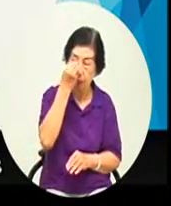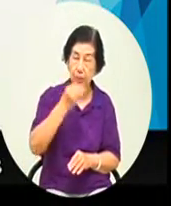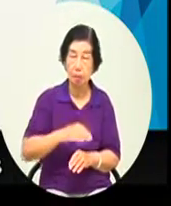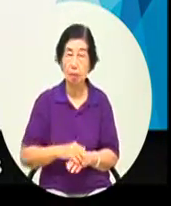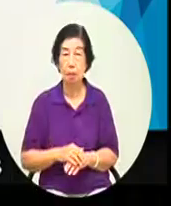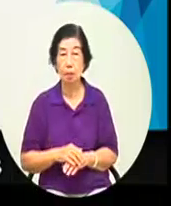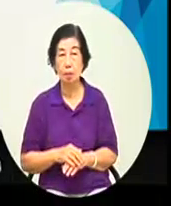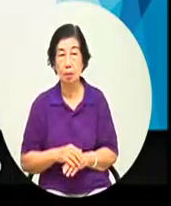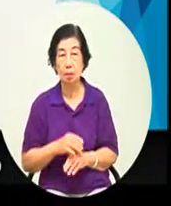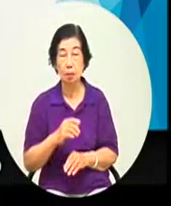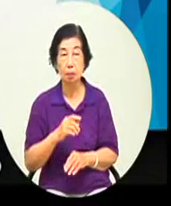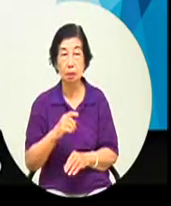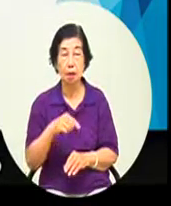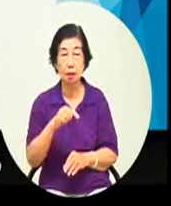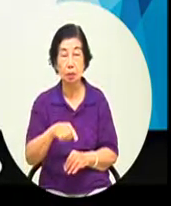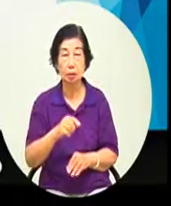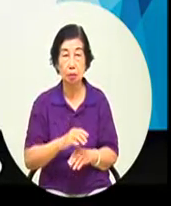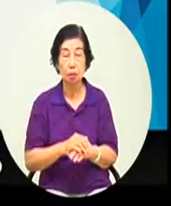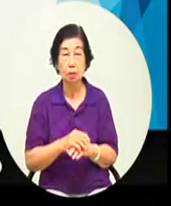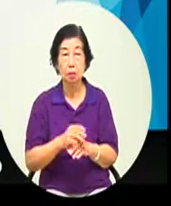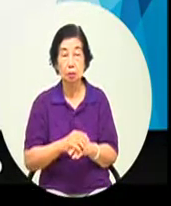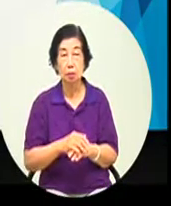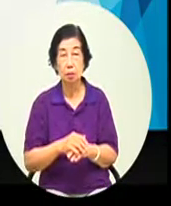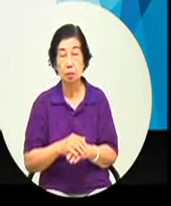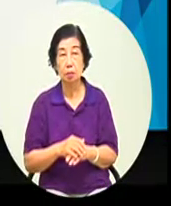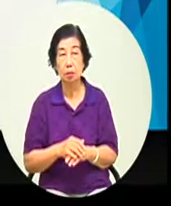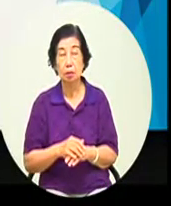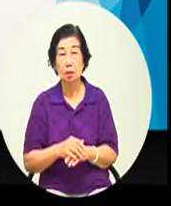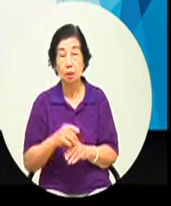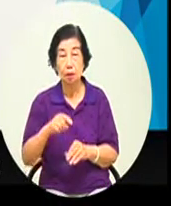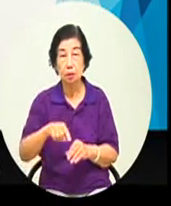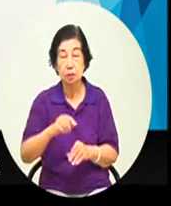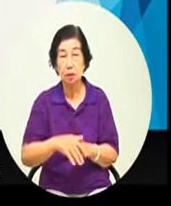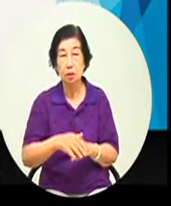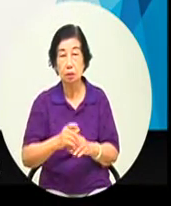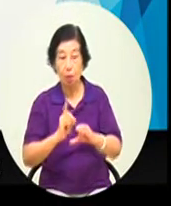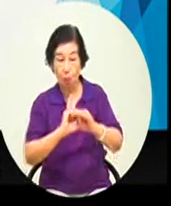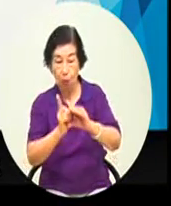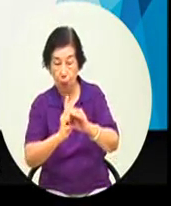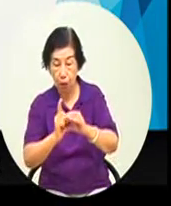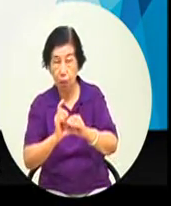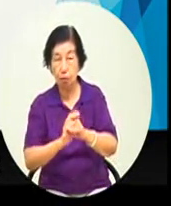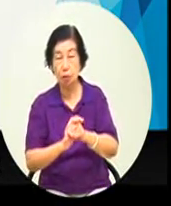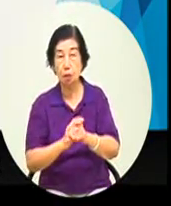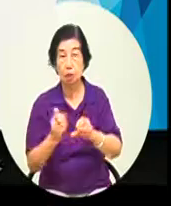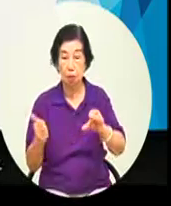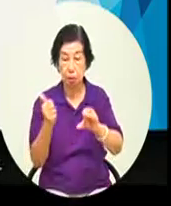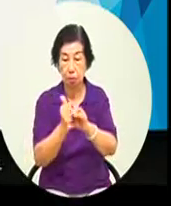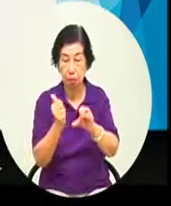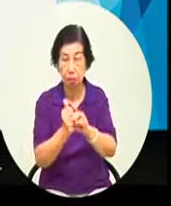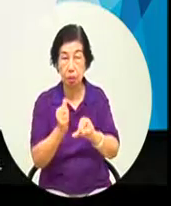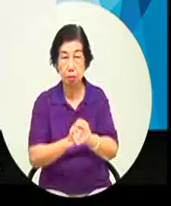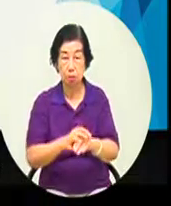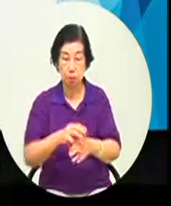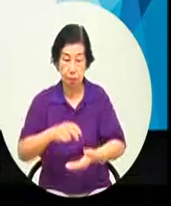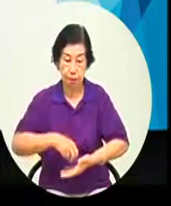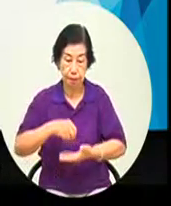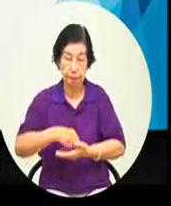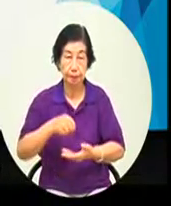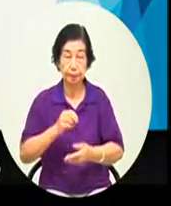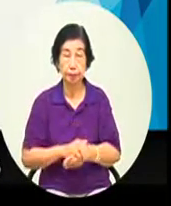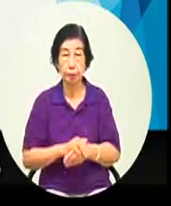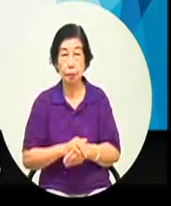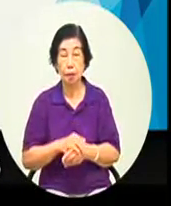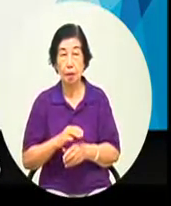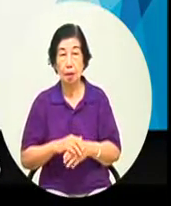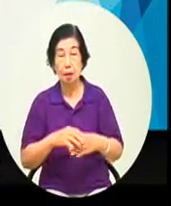自己本身啊是合法，不是非法的，所以他也担心被检举啊，就把他带到 Motel